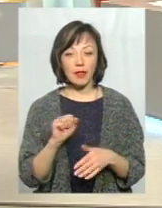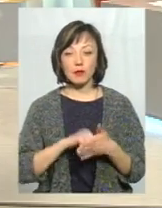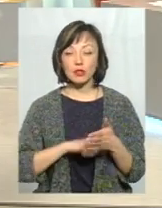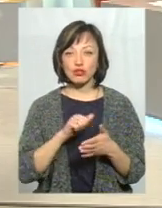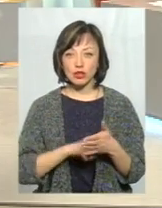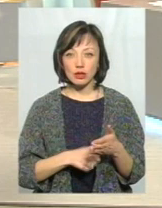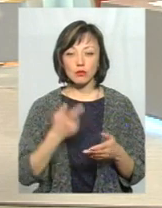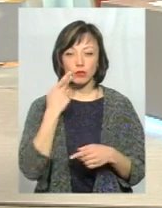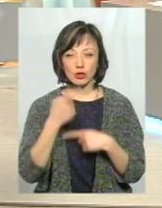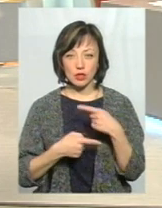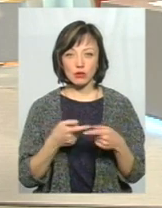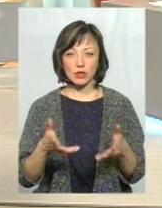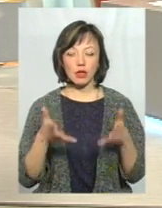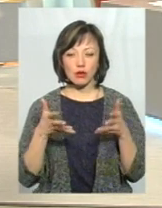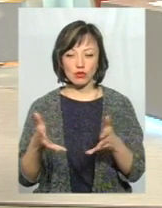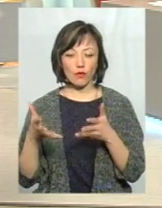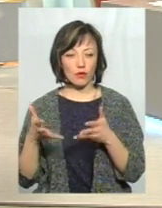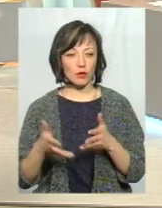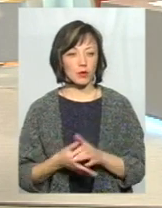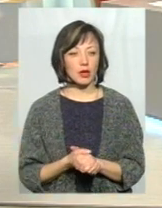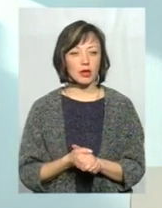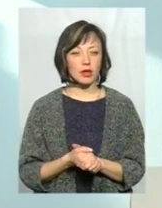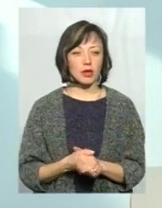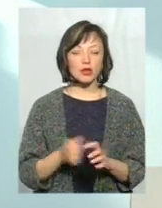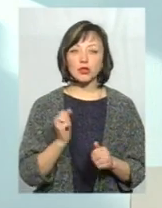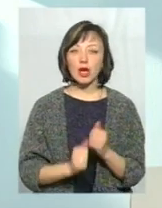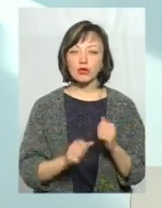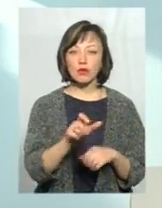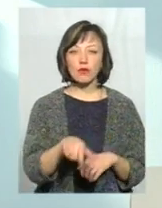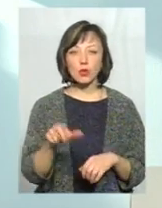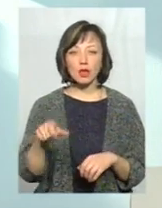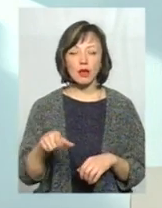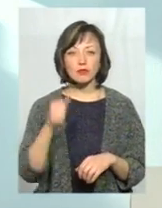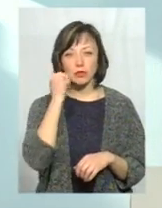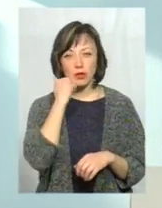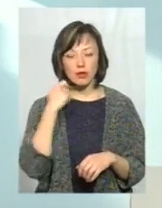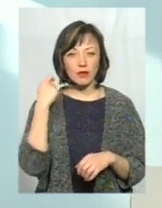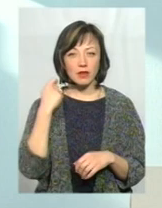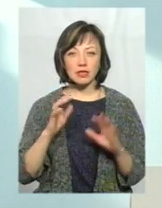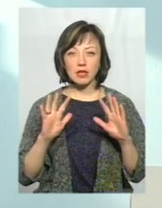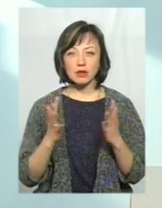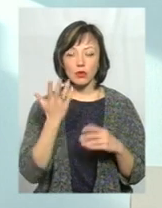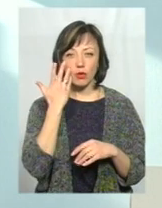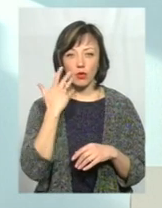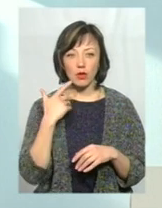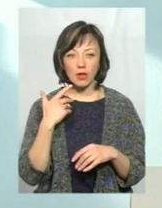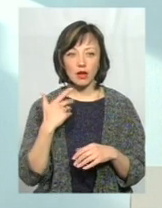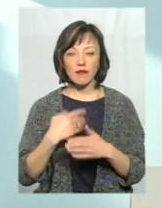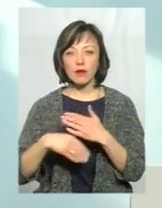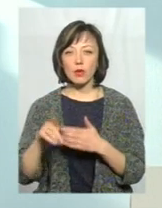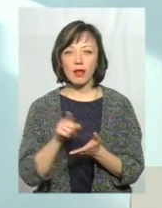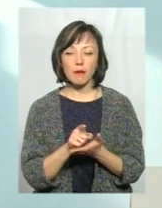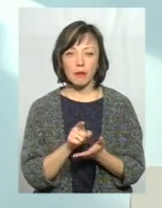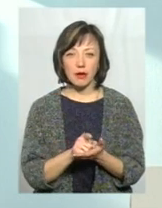причини ми постійно з'ясовуємо. Дуже часто в людей похилого віку це стається тоді, коли вони виходять на